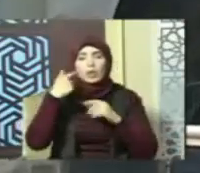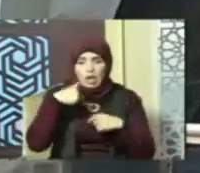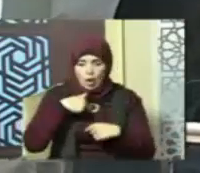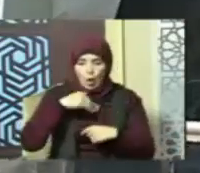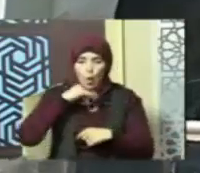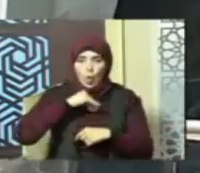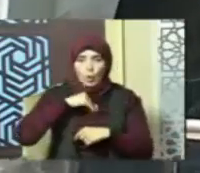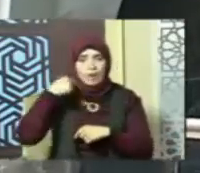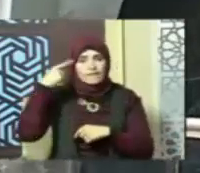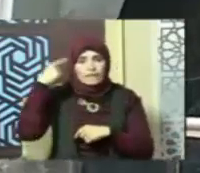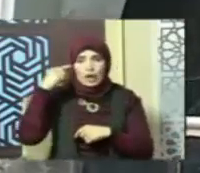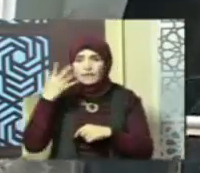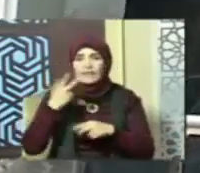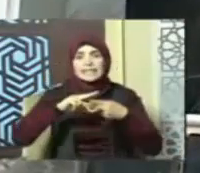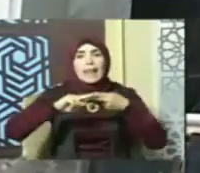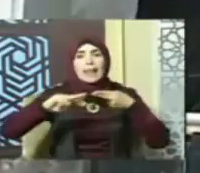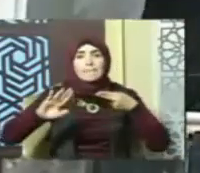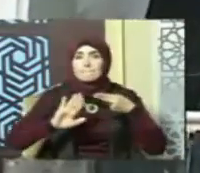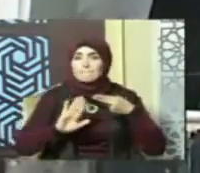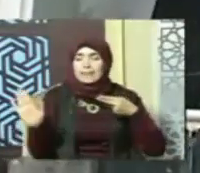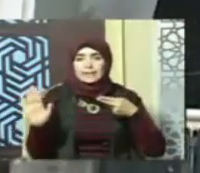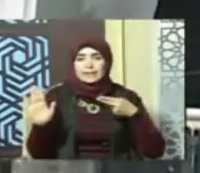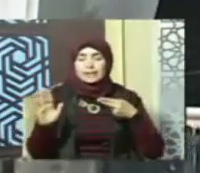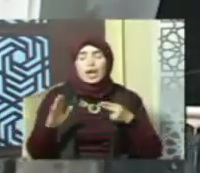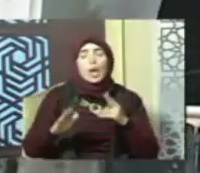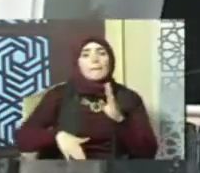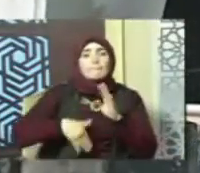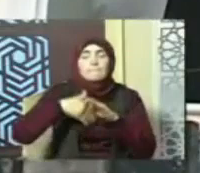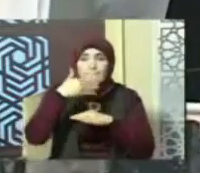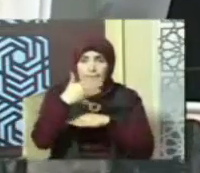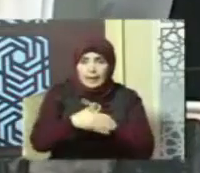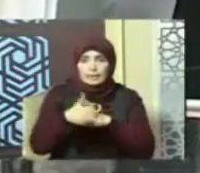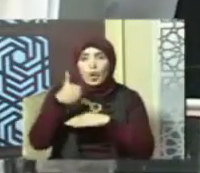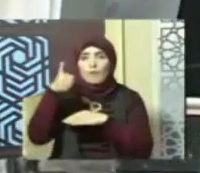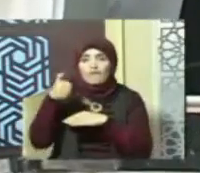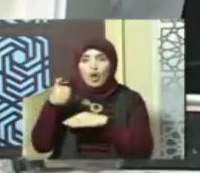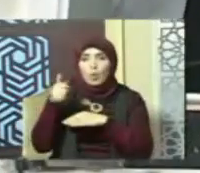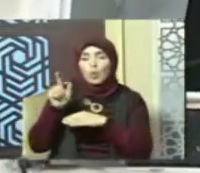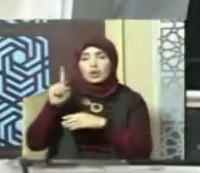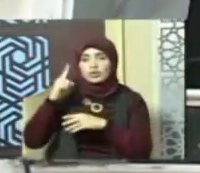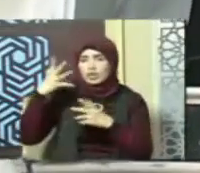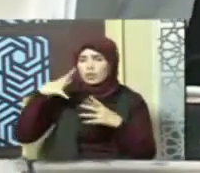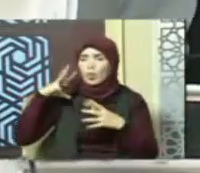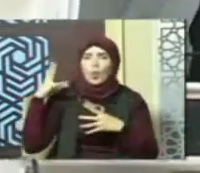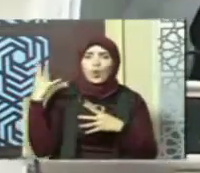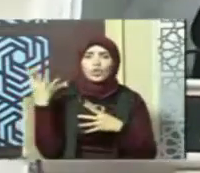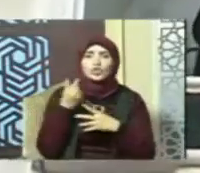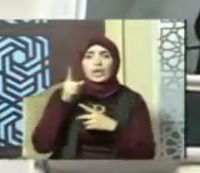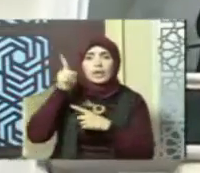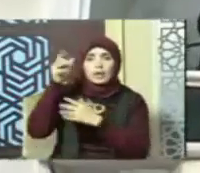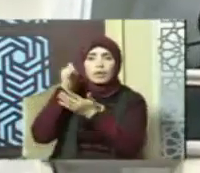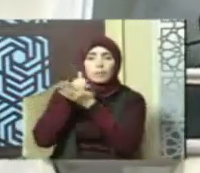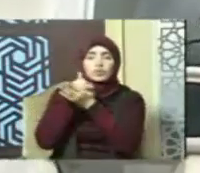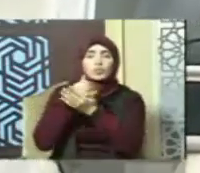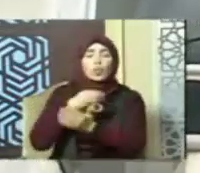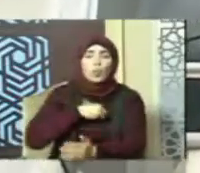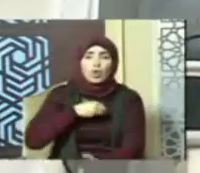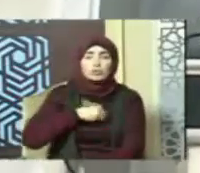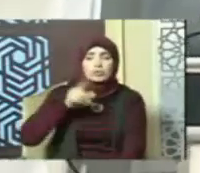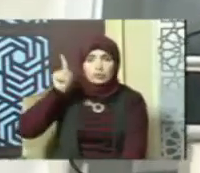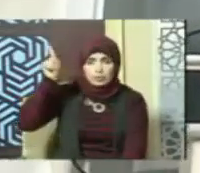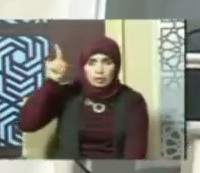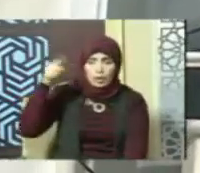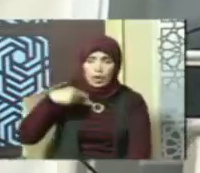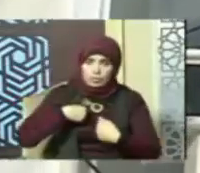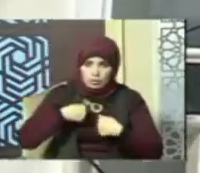وللعالم كله، ثم نفوض أمرنا إلى الله، ونحن واثقون أننا